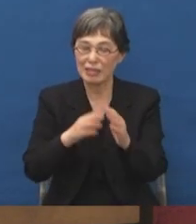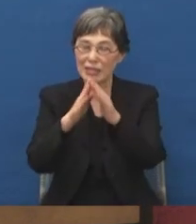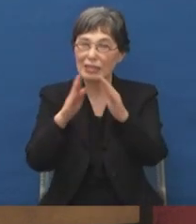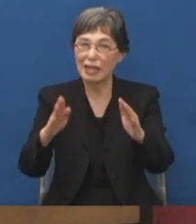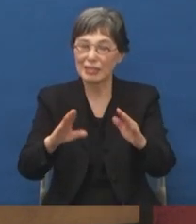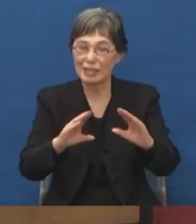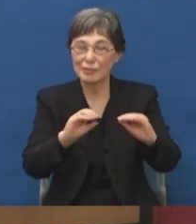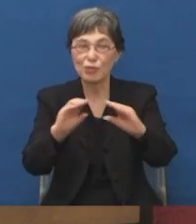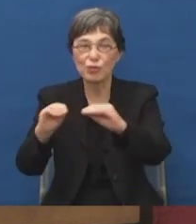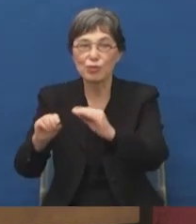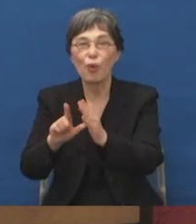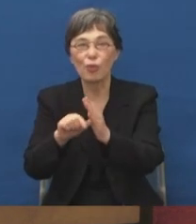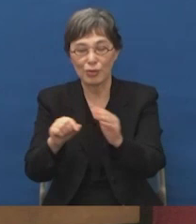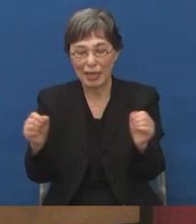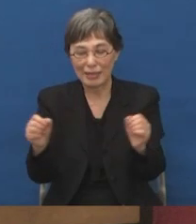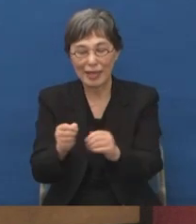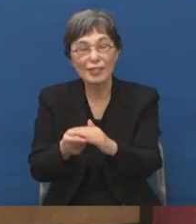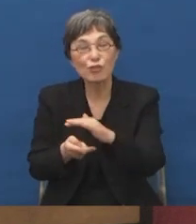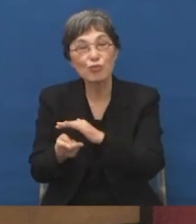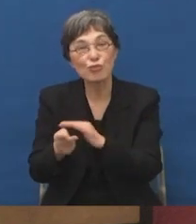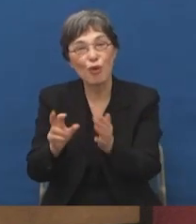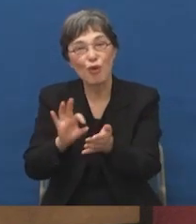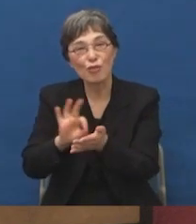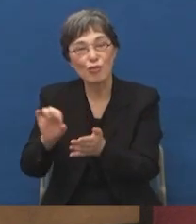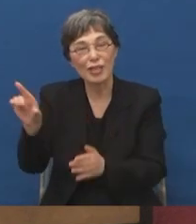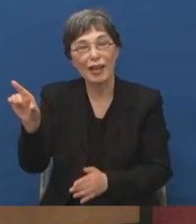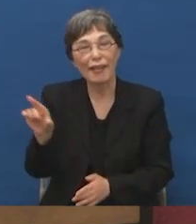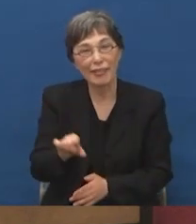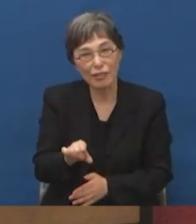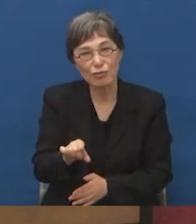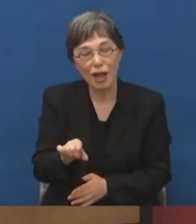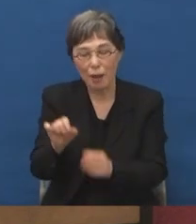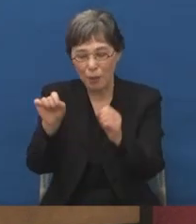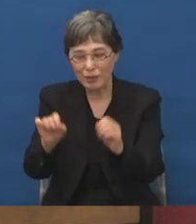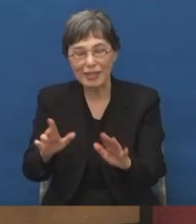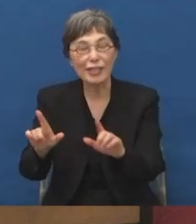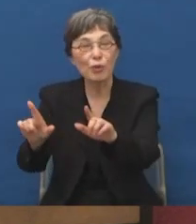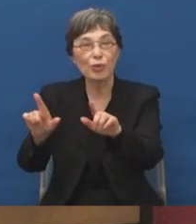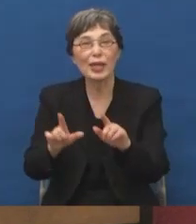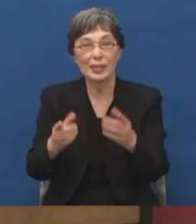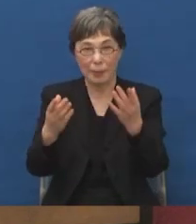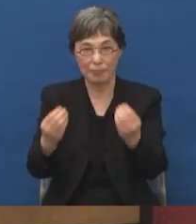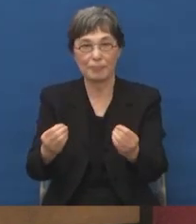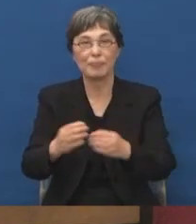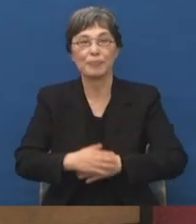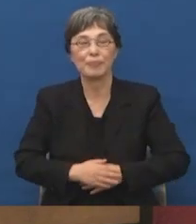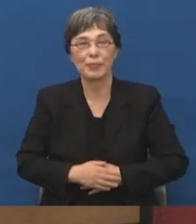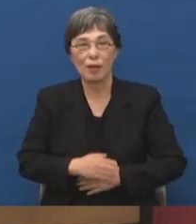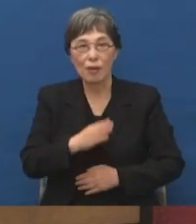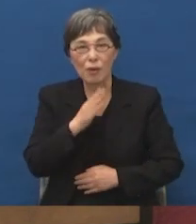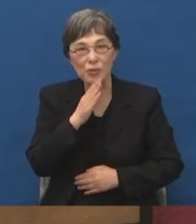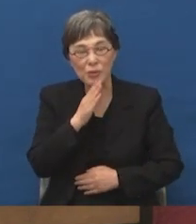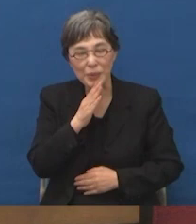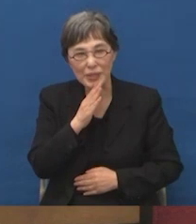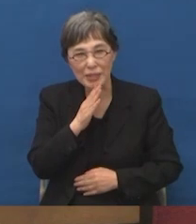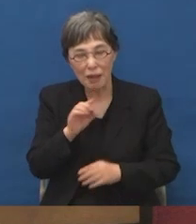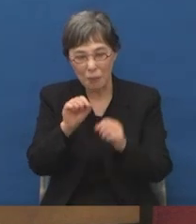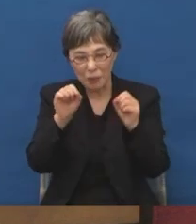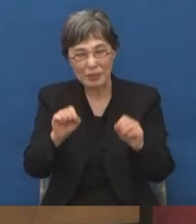疑では短期入所の利用が減っており問題はないとの答弁でしたが、果たして本当にそうでしょ